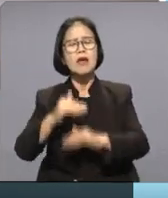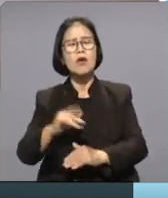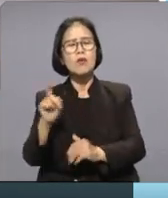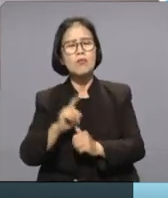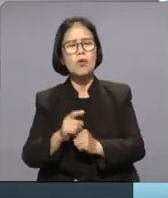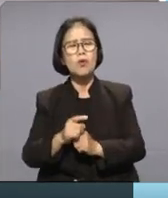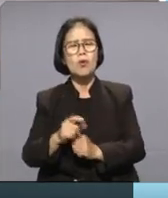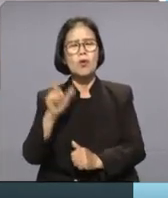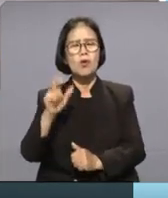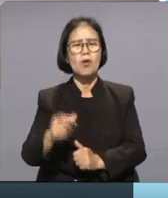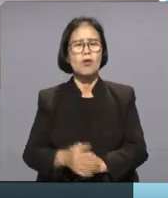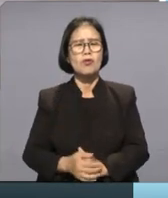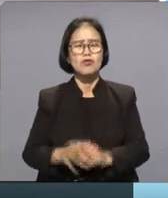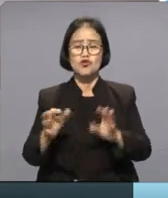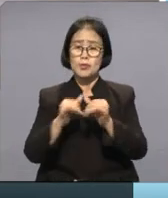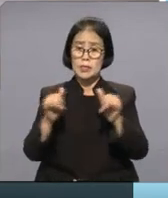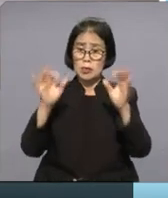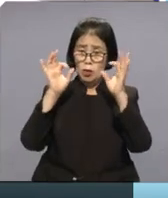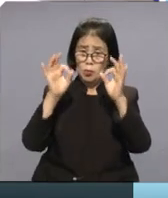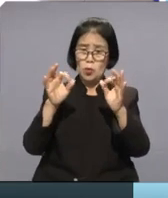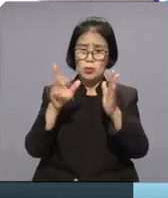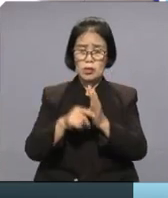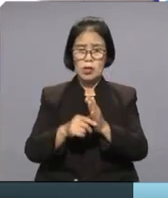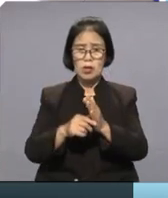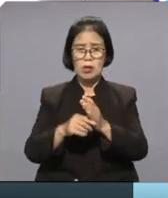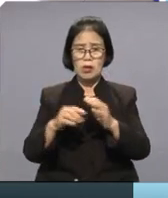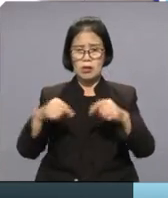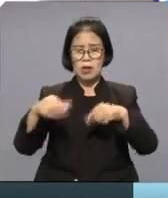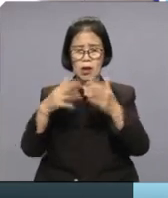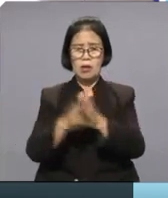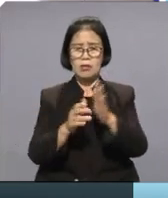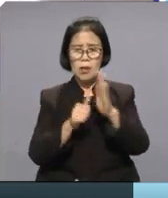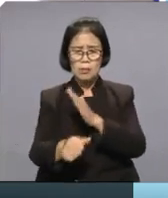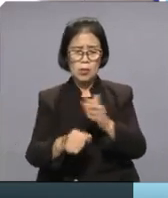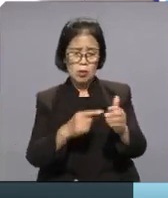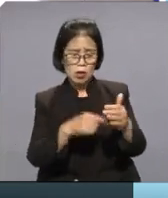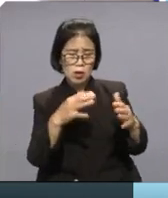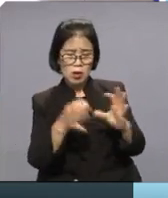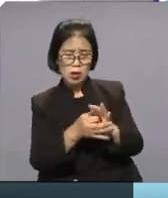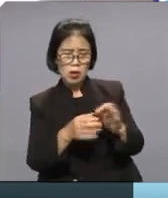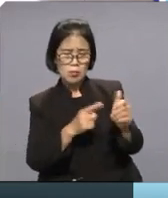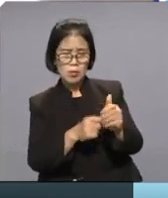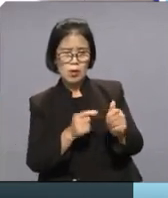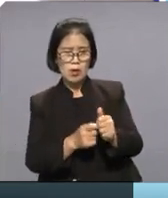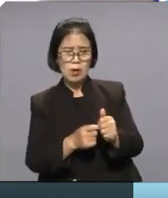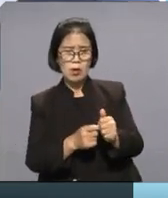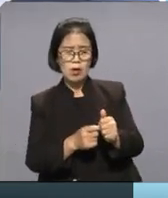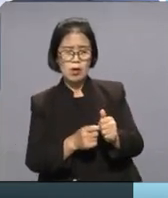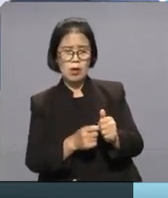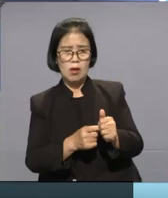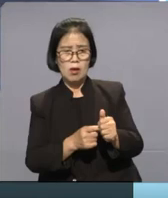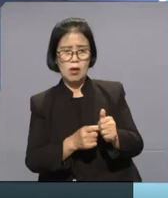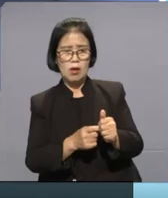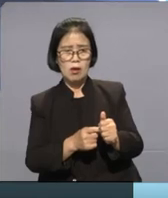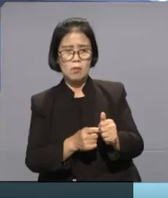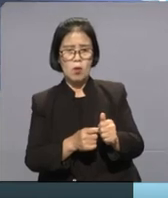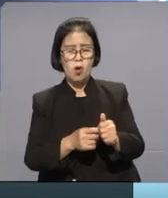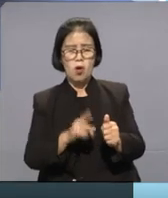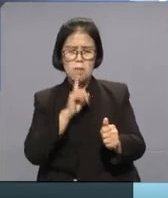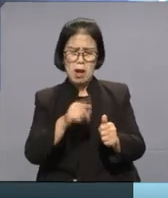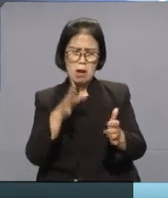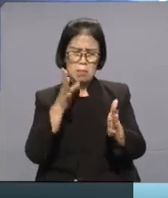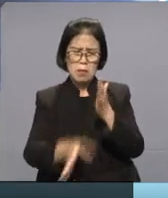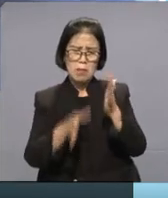좀 강했어요. 국민들이 볼 때는 당대표가 자신의 당을 향해서 신군부를 소환하고 네. 양두구육을